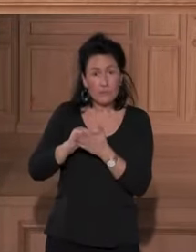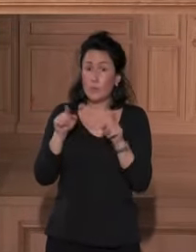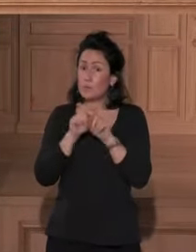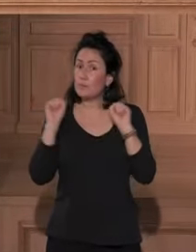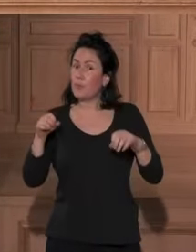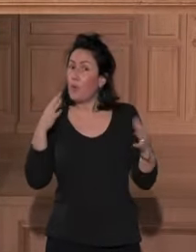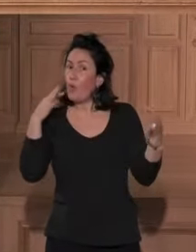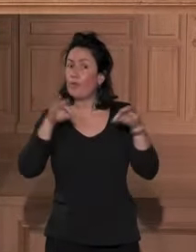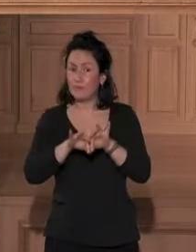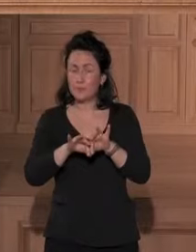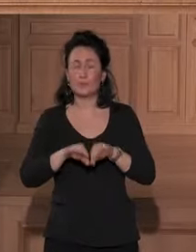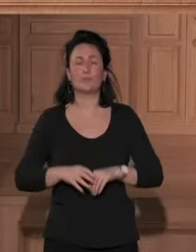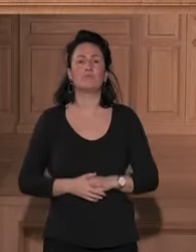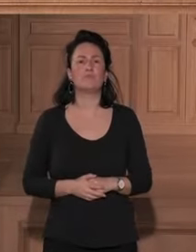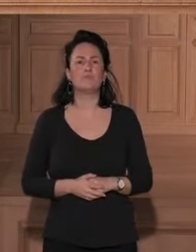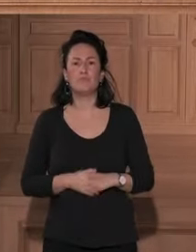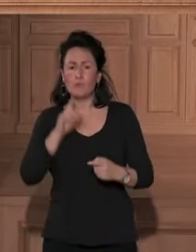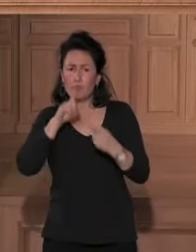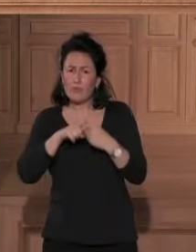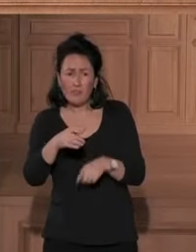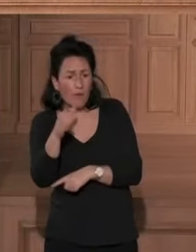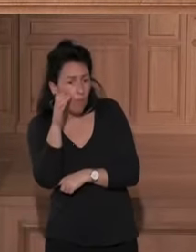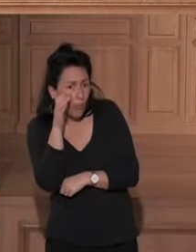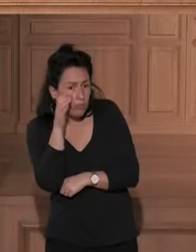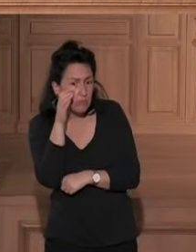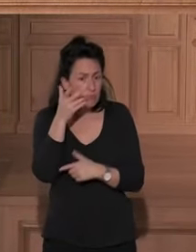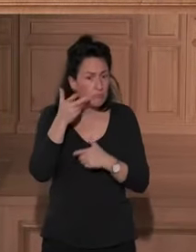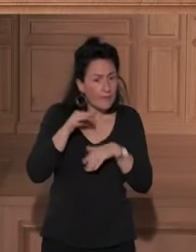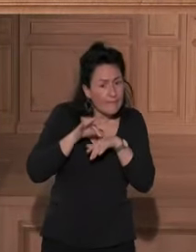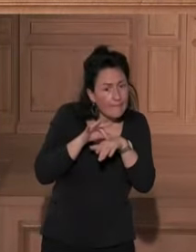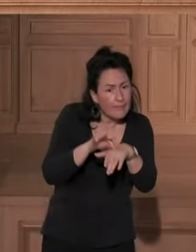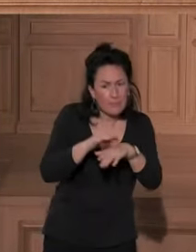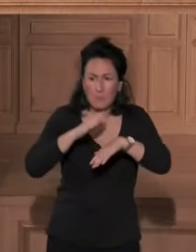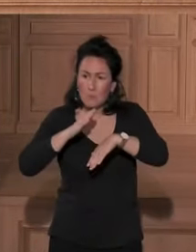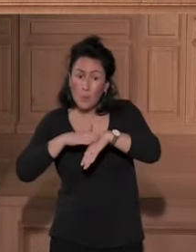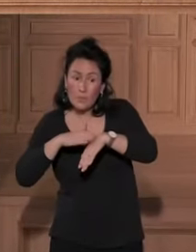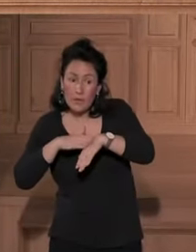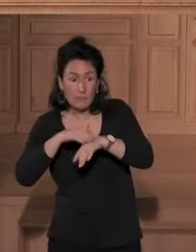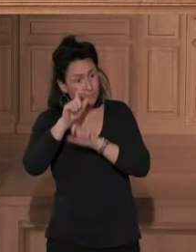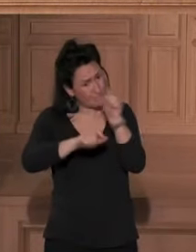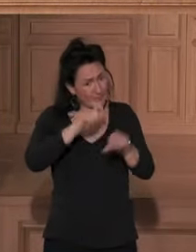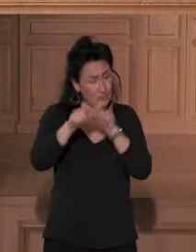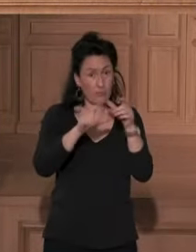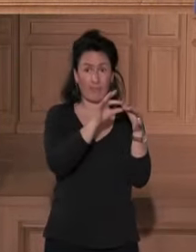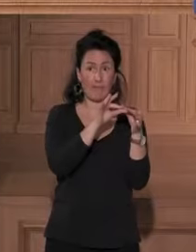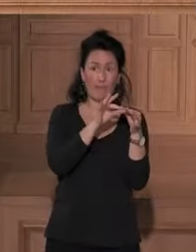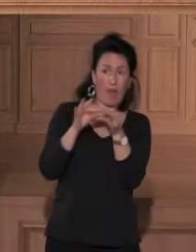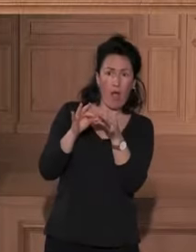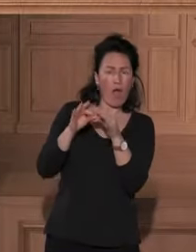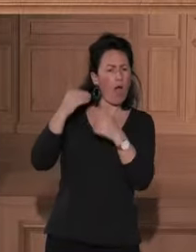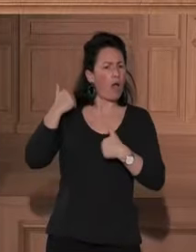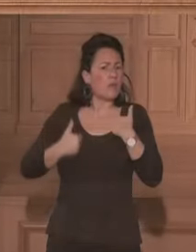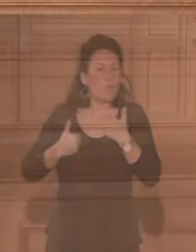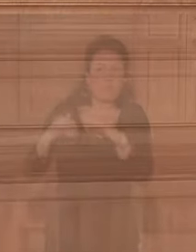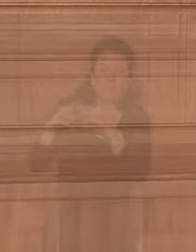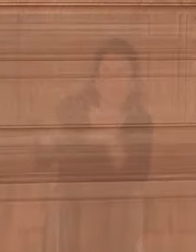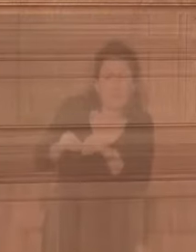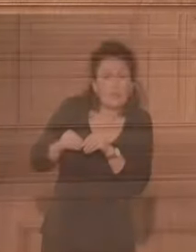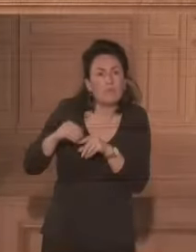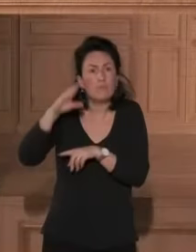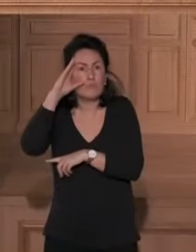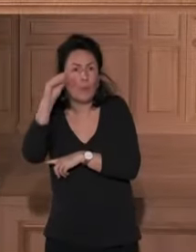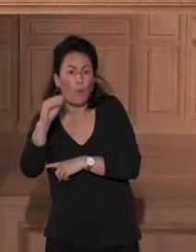rendez-vous, pour écouter, orienter, conseiller toutes les personnes concernées par le handicap, famille, professionnelles,